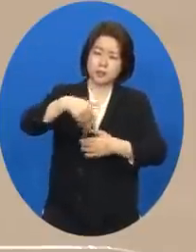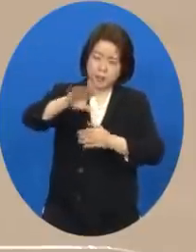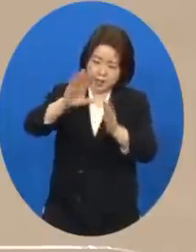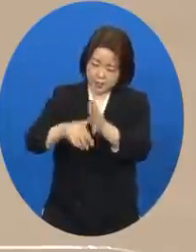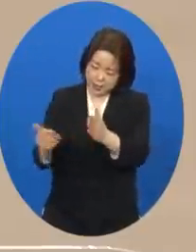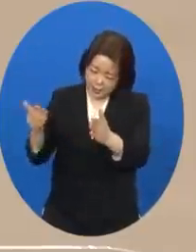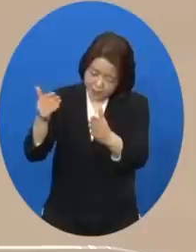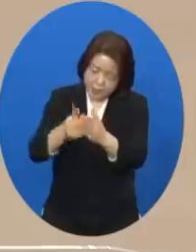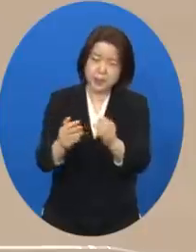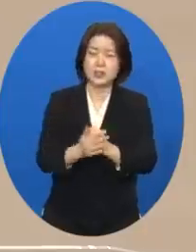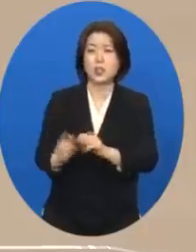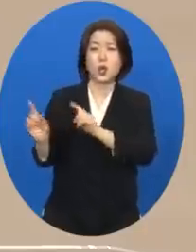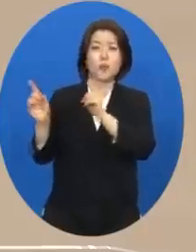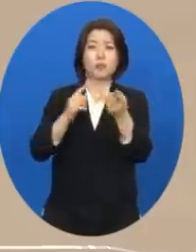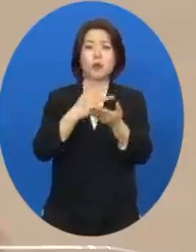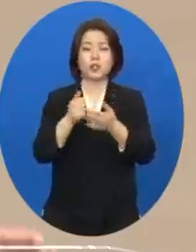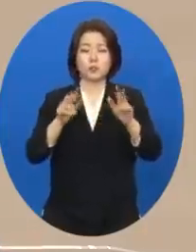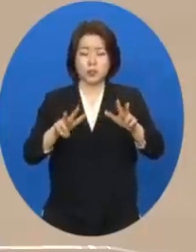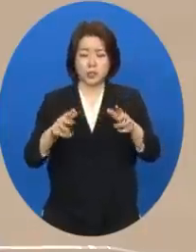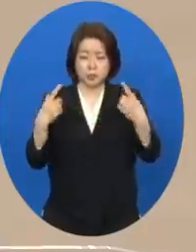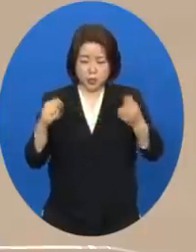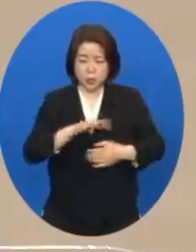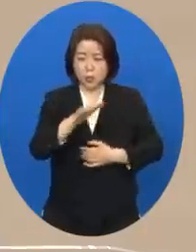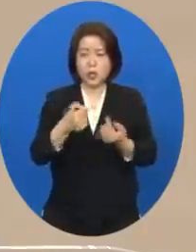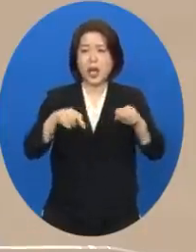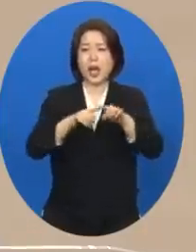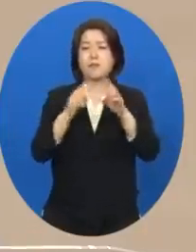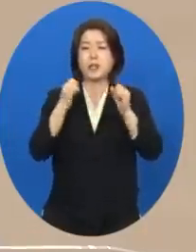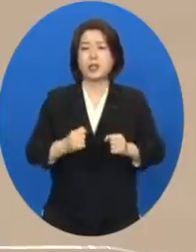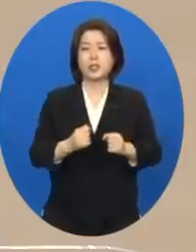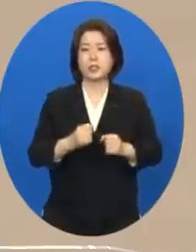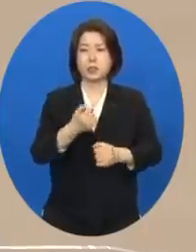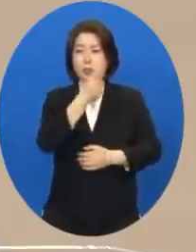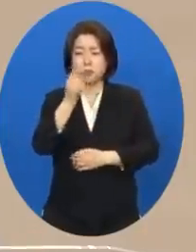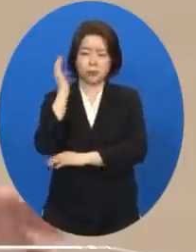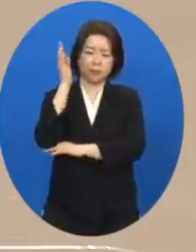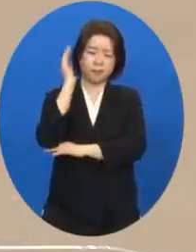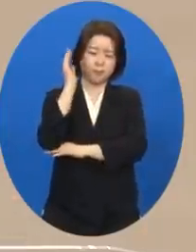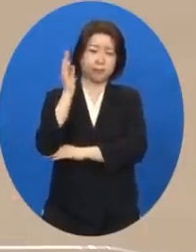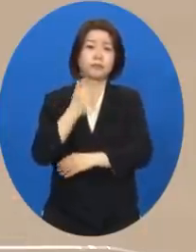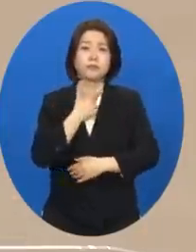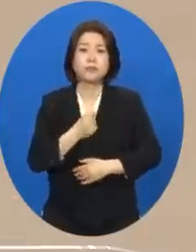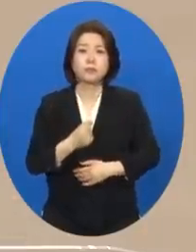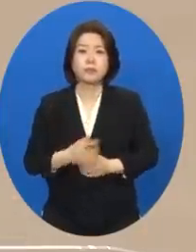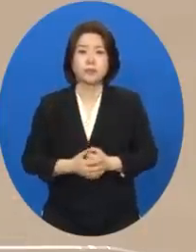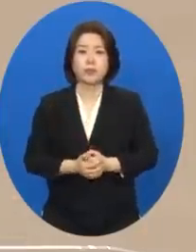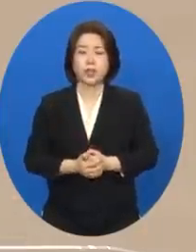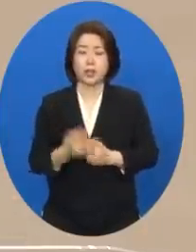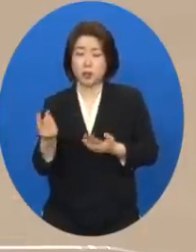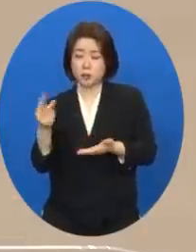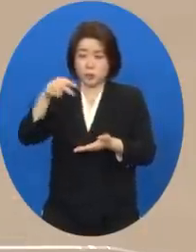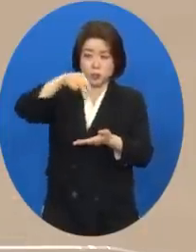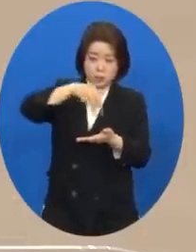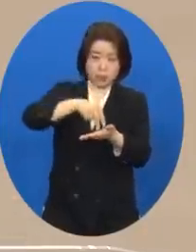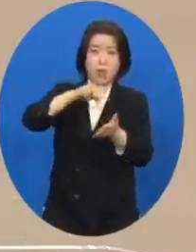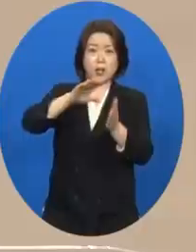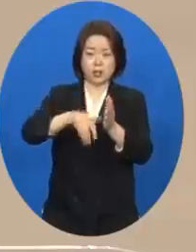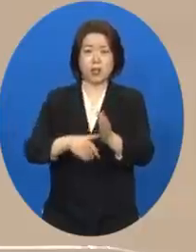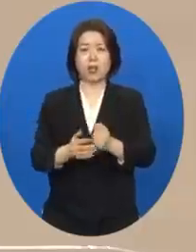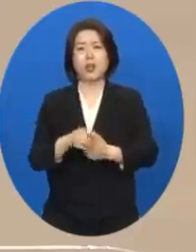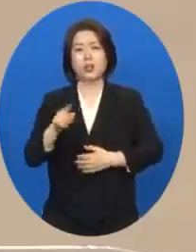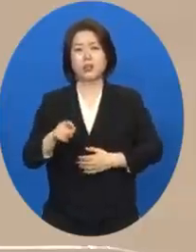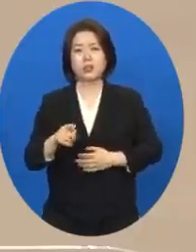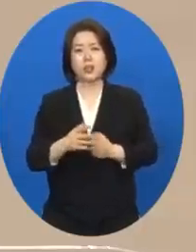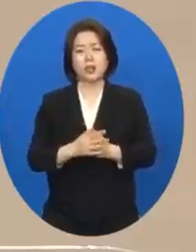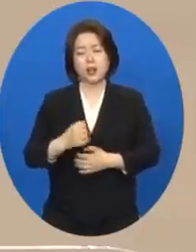부활의 주님은 지금 우리와 가지겠습니다 증거 할 겁니다 그리고 일어나는데 그 때